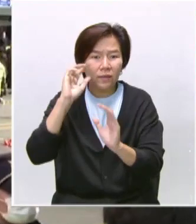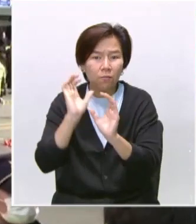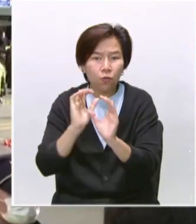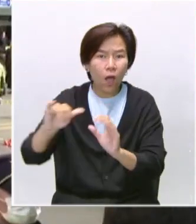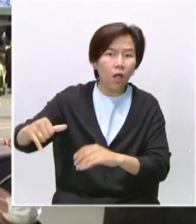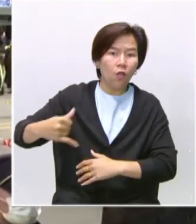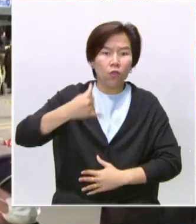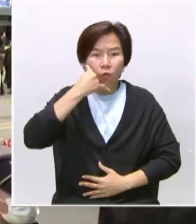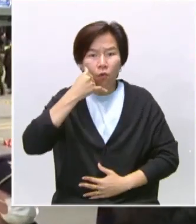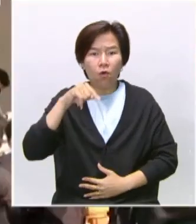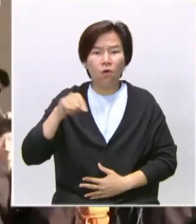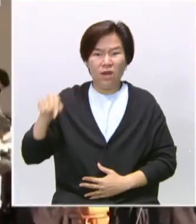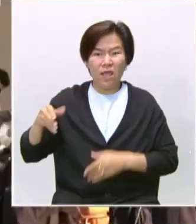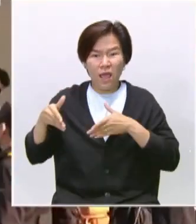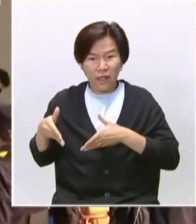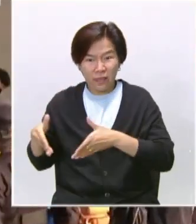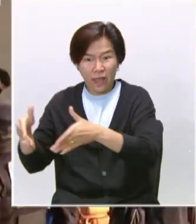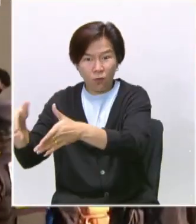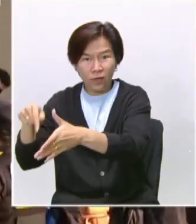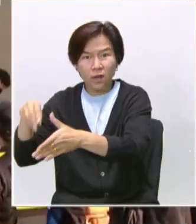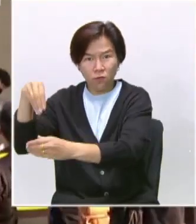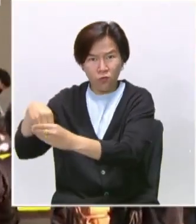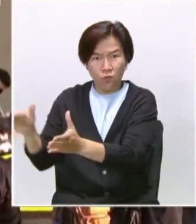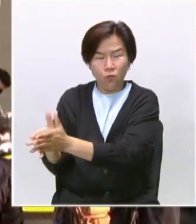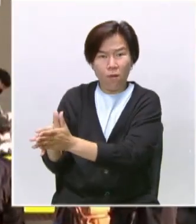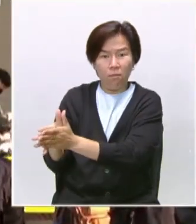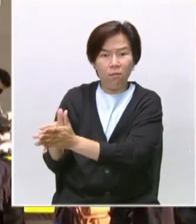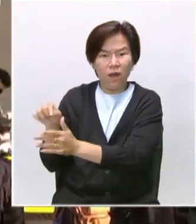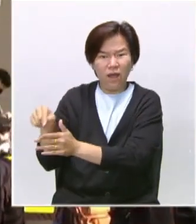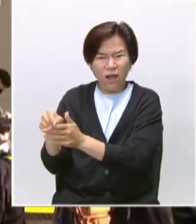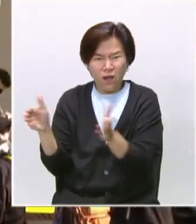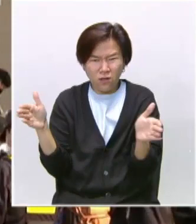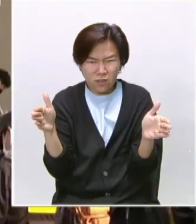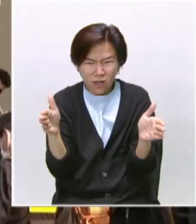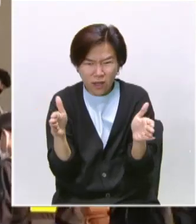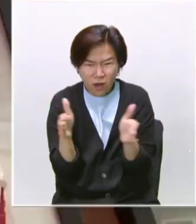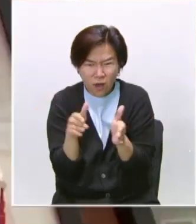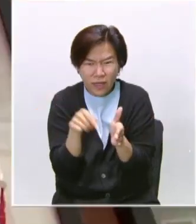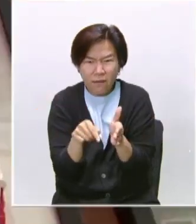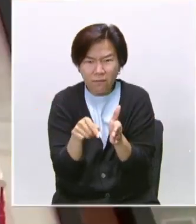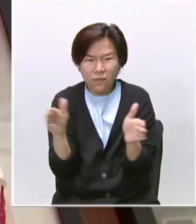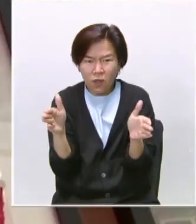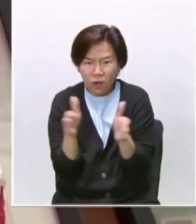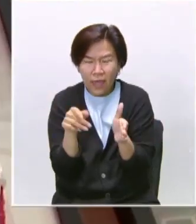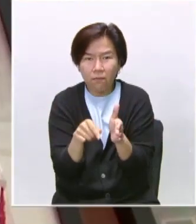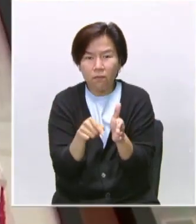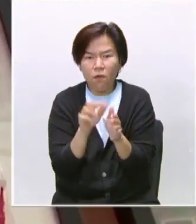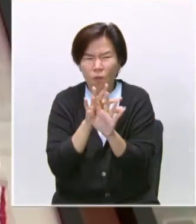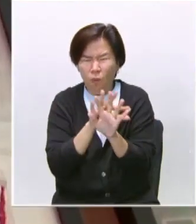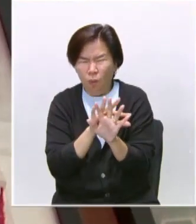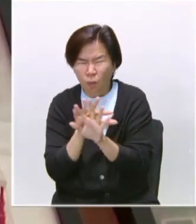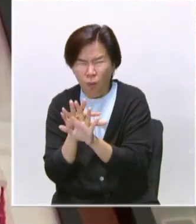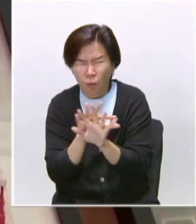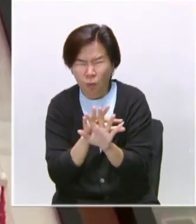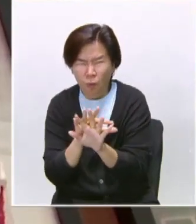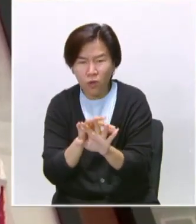ายว่าเขาอยู่บนถนนสายหลักในอีแทวอนและตรอกแคบๆที่อยู่หน้าโรงแรมแฮมิลตันมีคนเบียดเสียดกันม